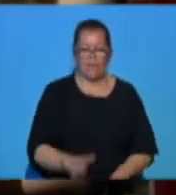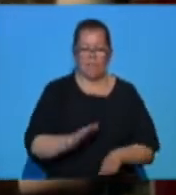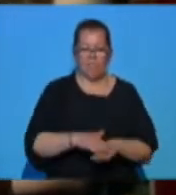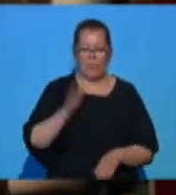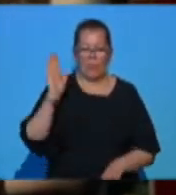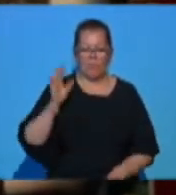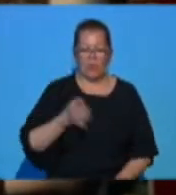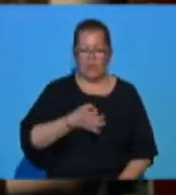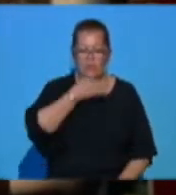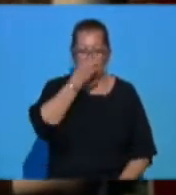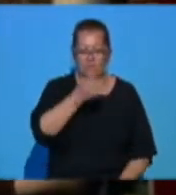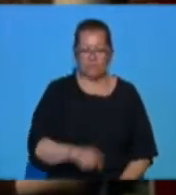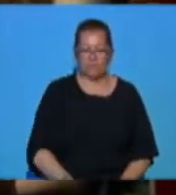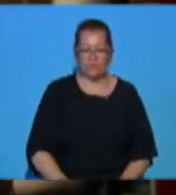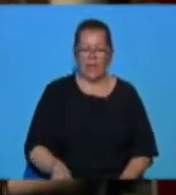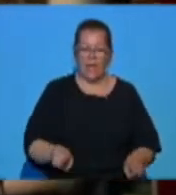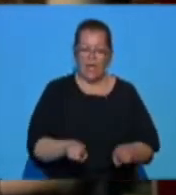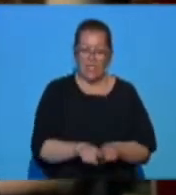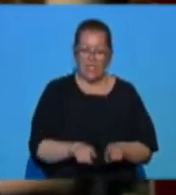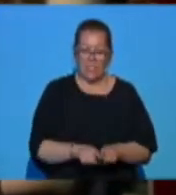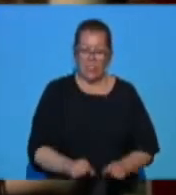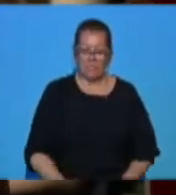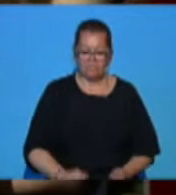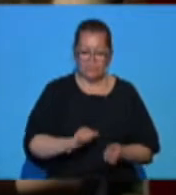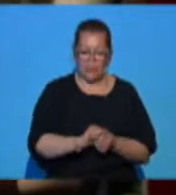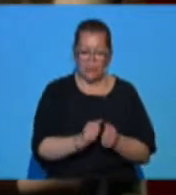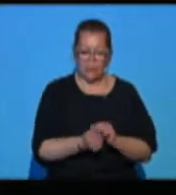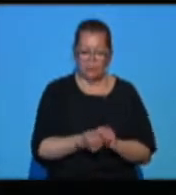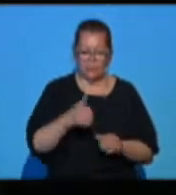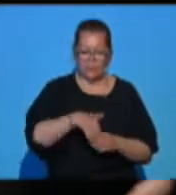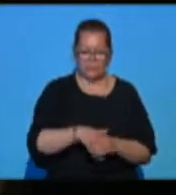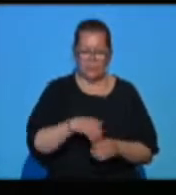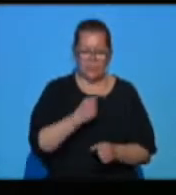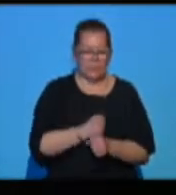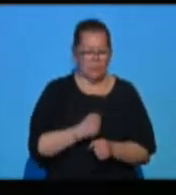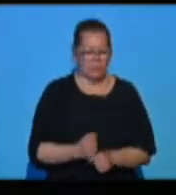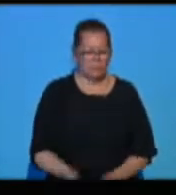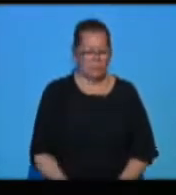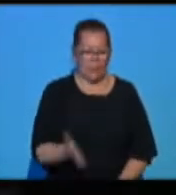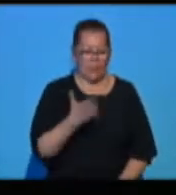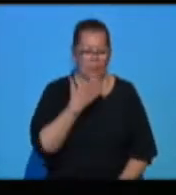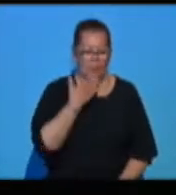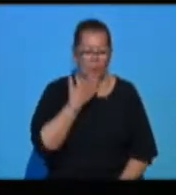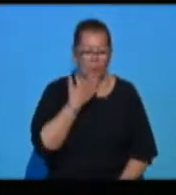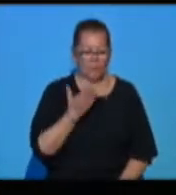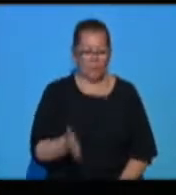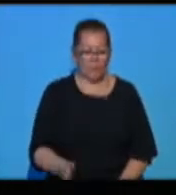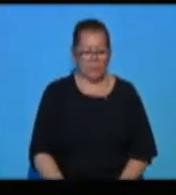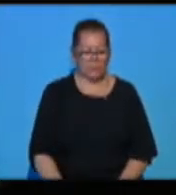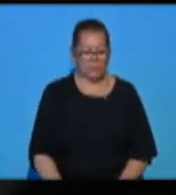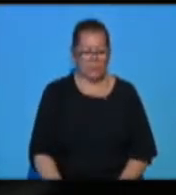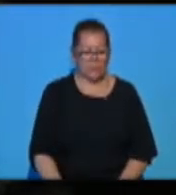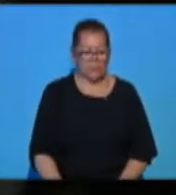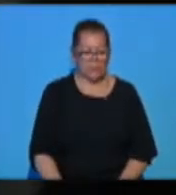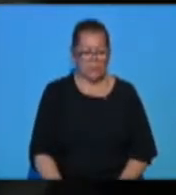vă doresc aceeași energie în continuare și inspirație. Thank you very much. I'm very honored, very moved by all